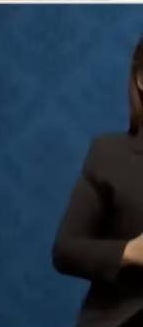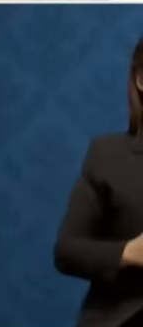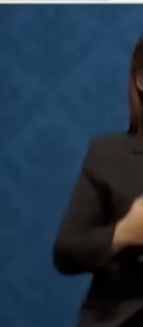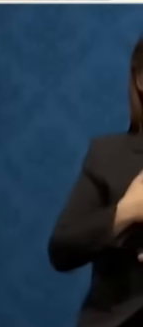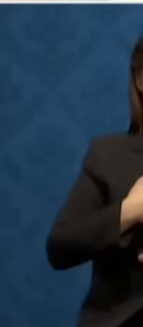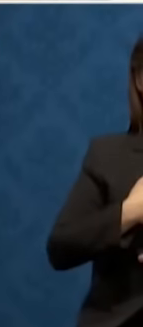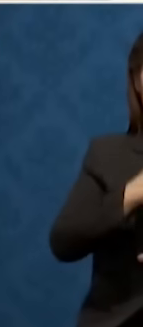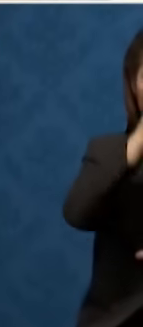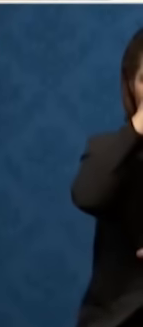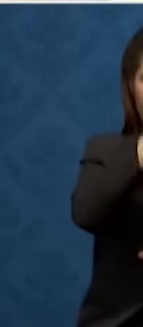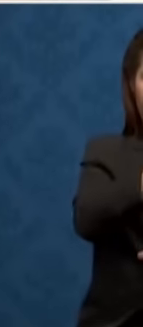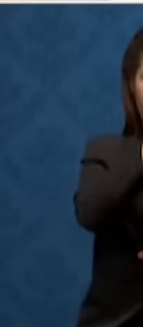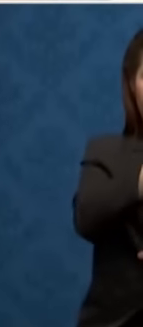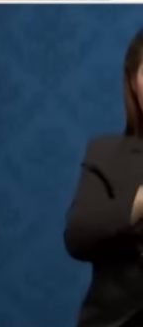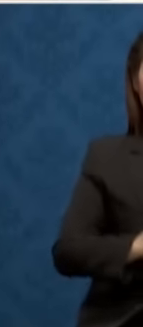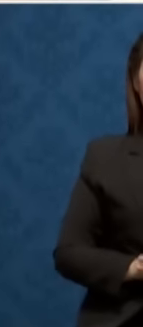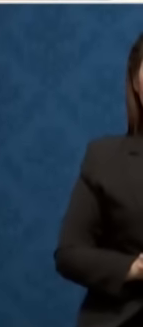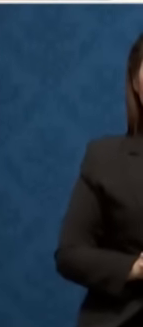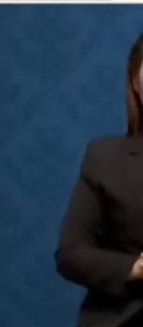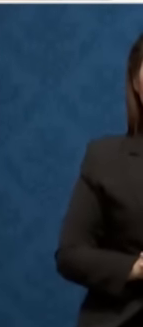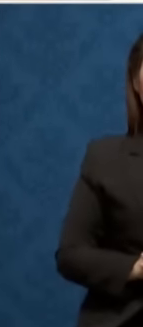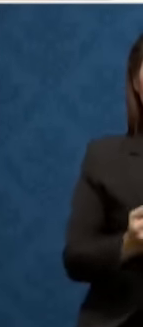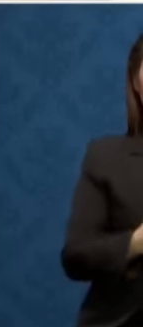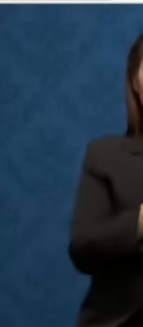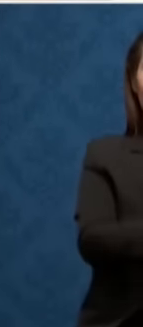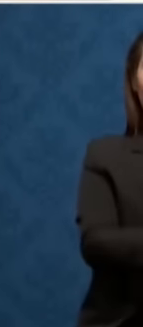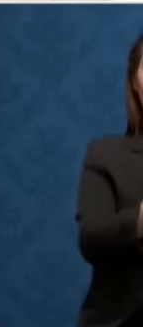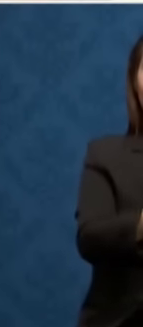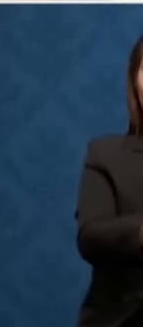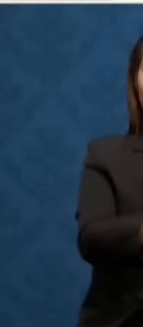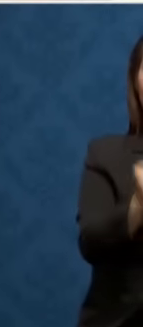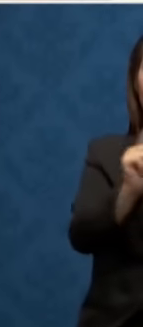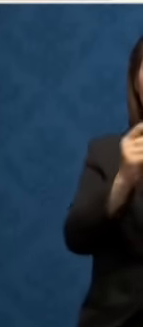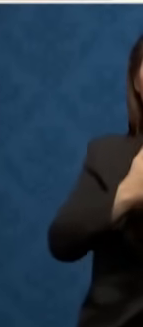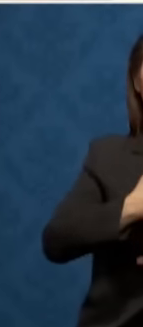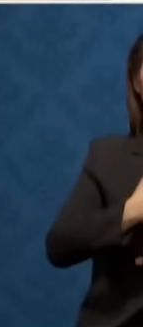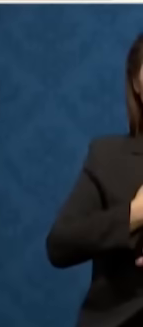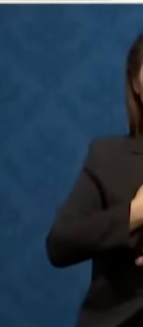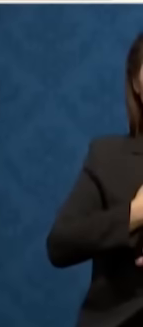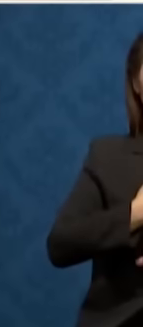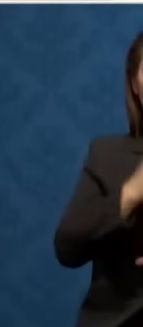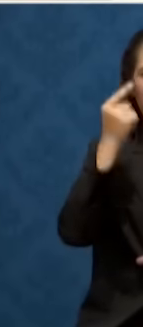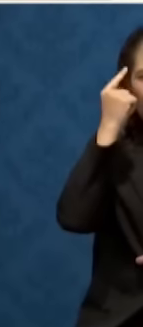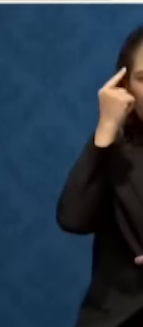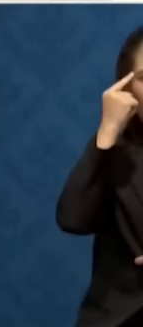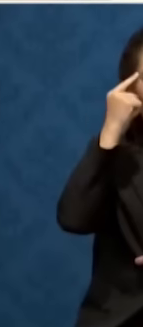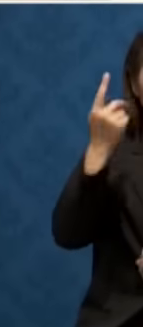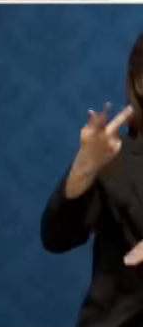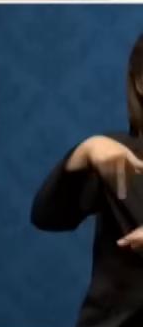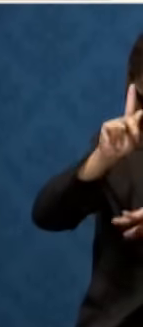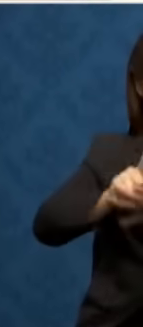ความเคารพอย่างสูงนะครับท่านประธานกรณีนี้เนี่ยนะครับเป็นกรณีที่ผมคิดว่าท่านประธานนะครับ